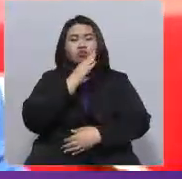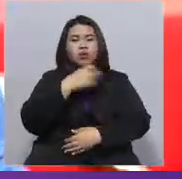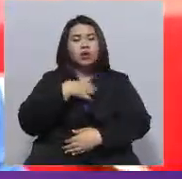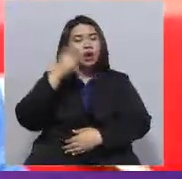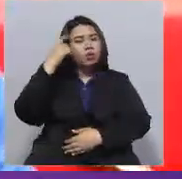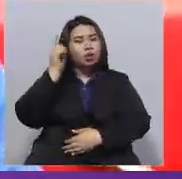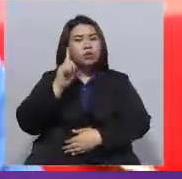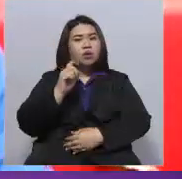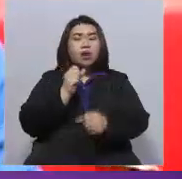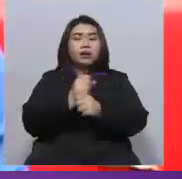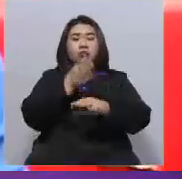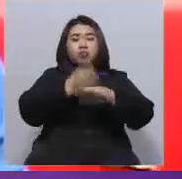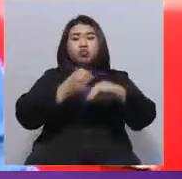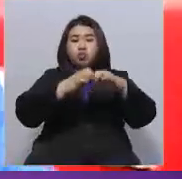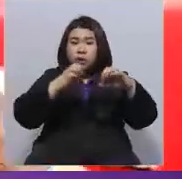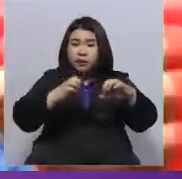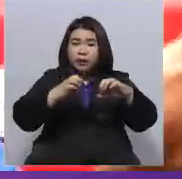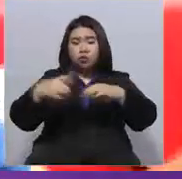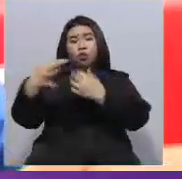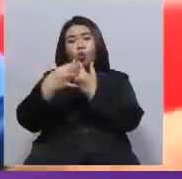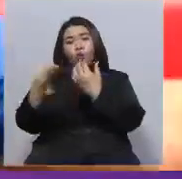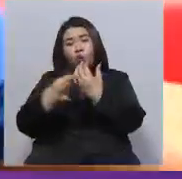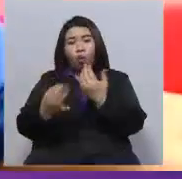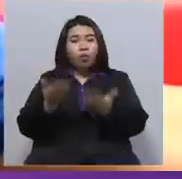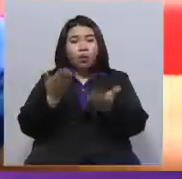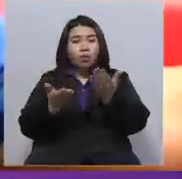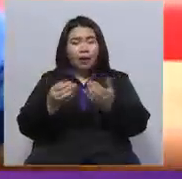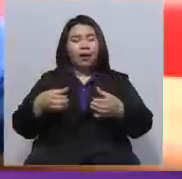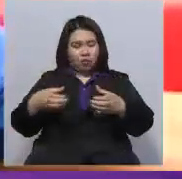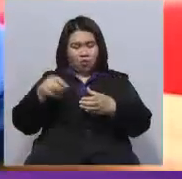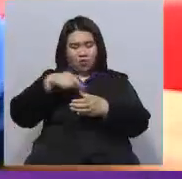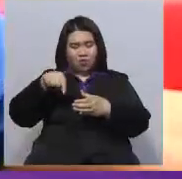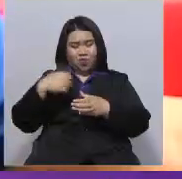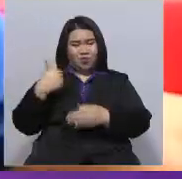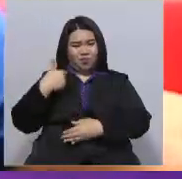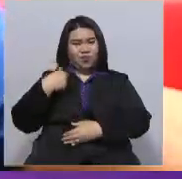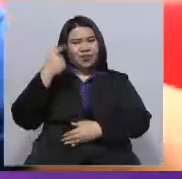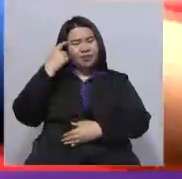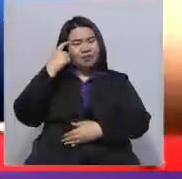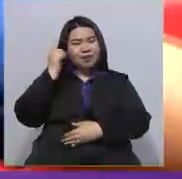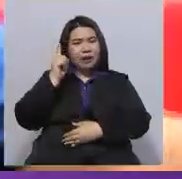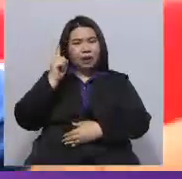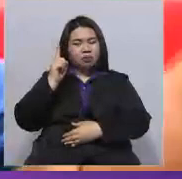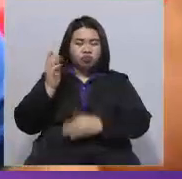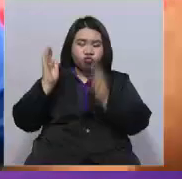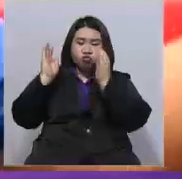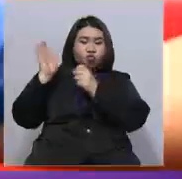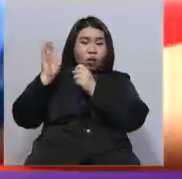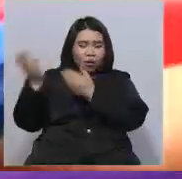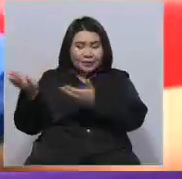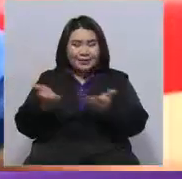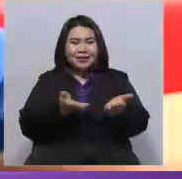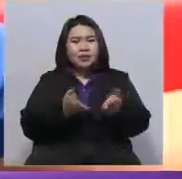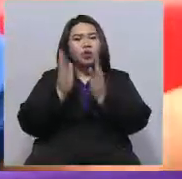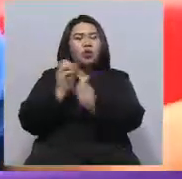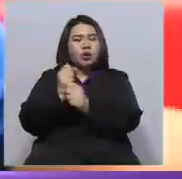กี่ยวกับเรื่องการทำทุเรียนการทำเงาะสหกรณ์ก็จะเหมือนกับหาวิทยากรหาเจ้าหน้า